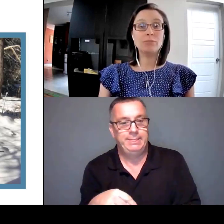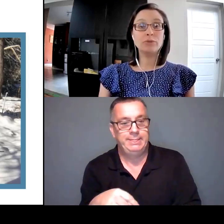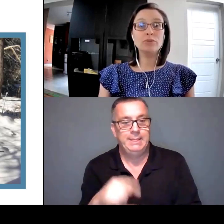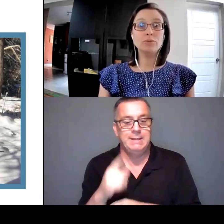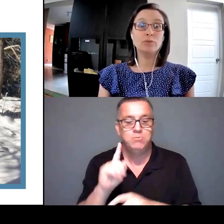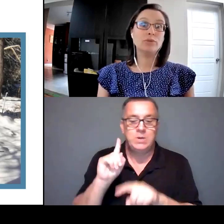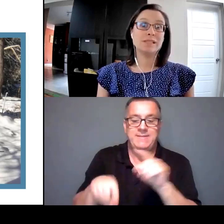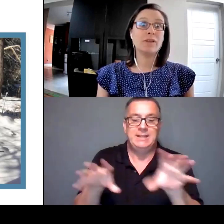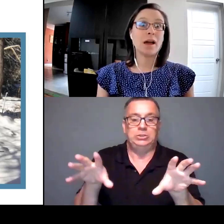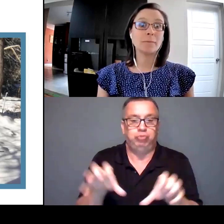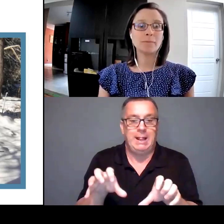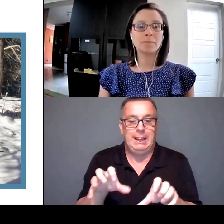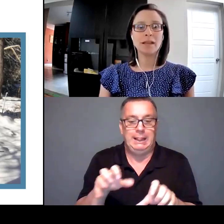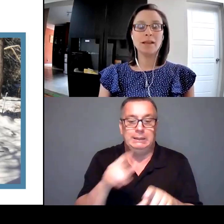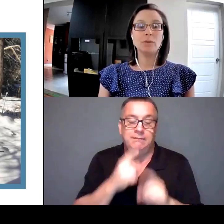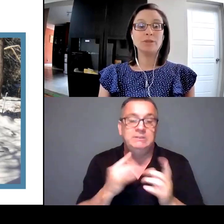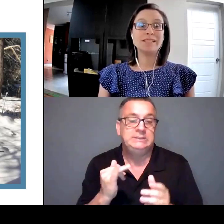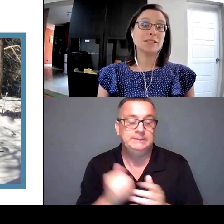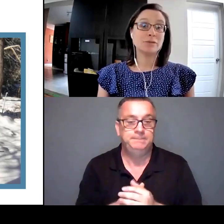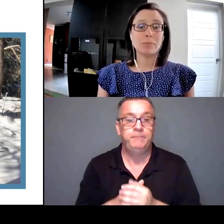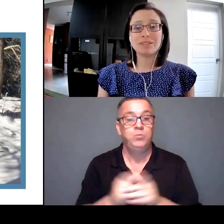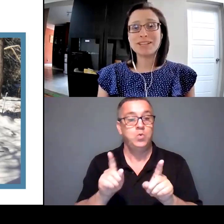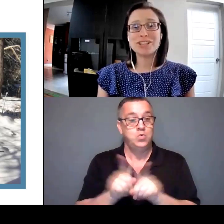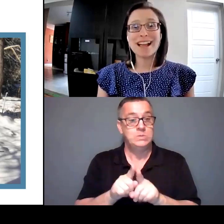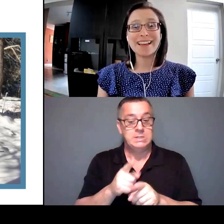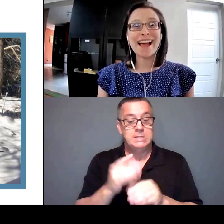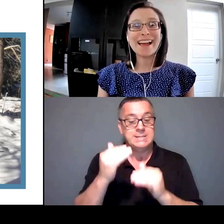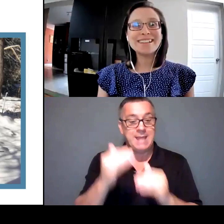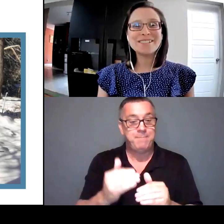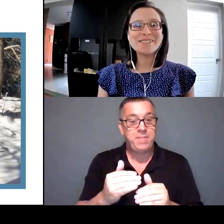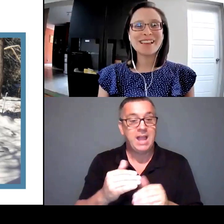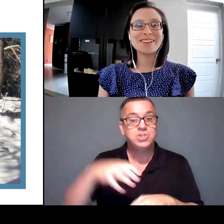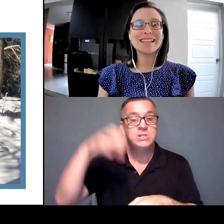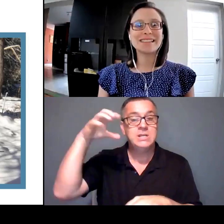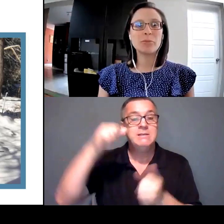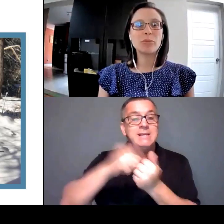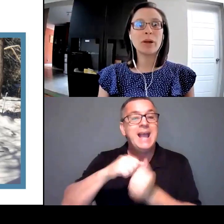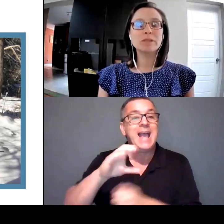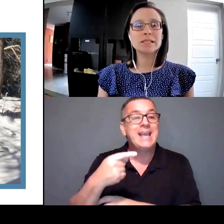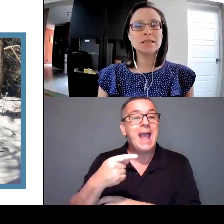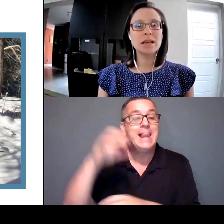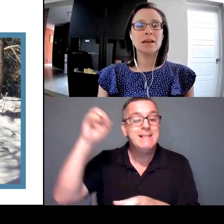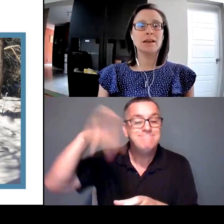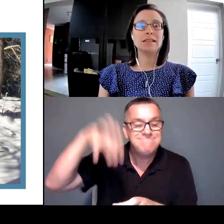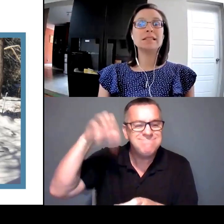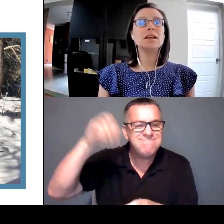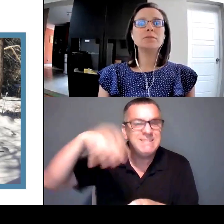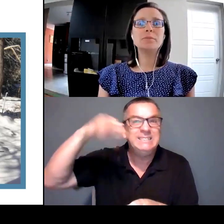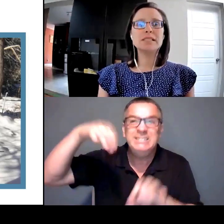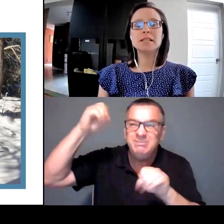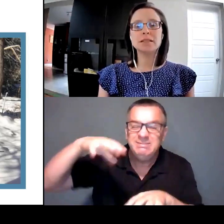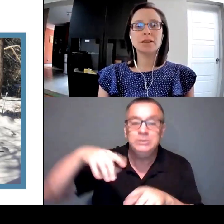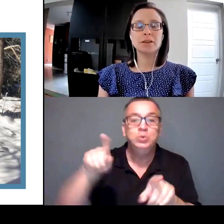gelée plus sévère. Puis ça protège de la grêle jusqu'à un certain point aussi. Et s'il